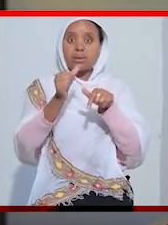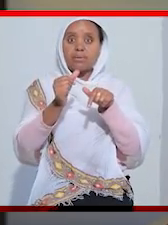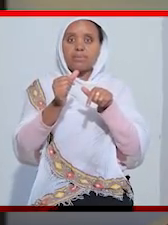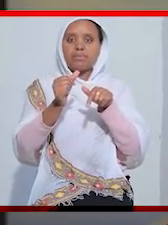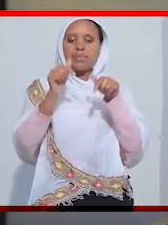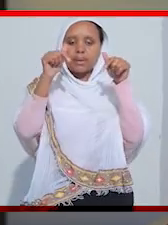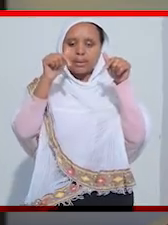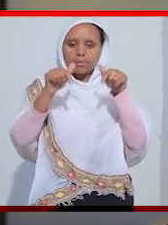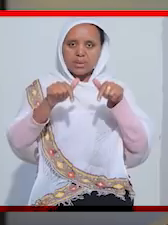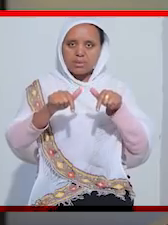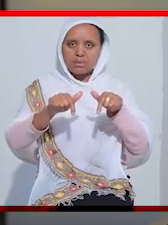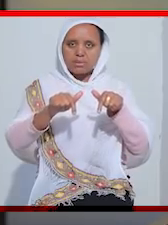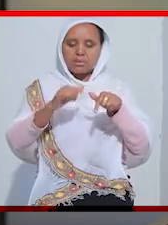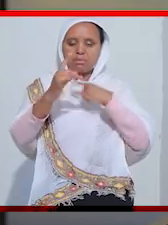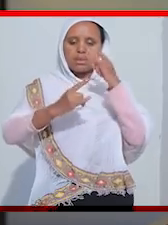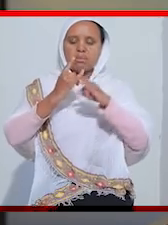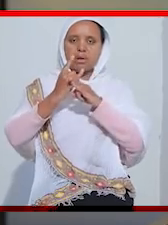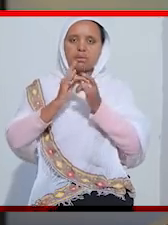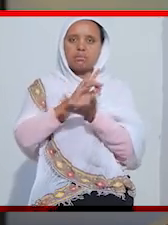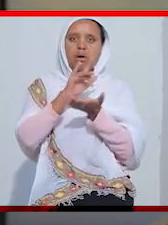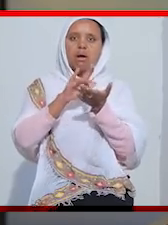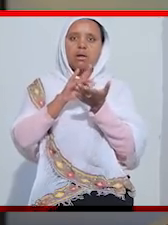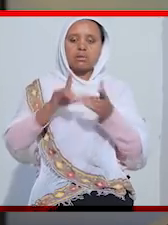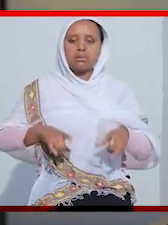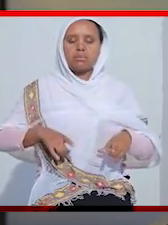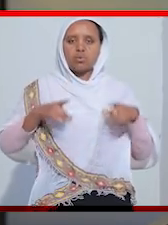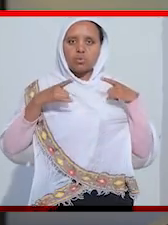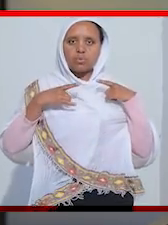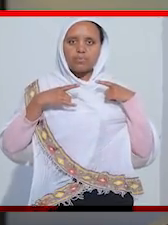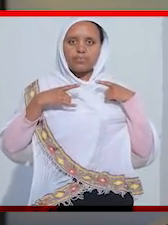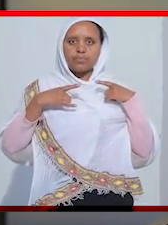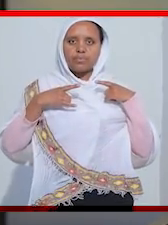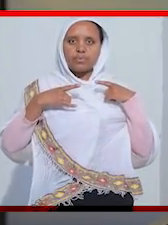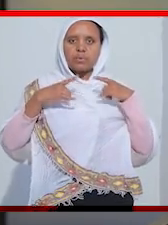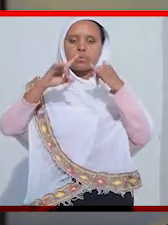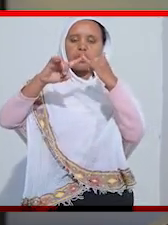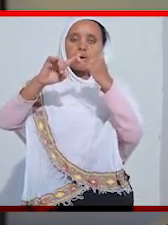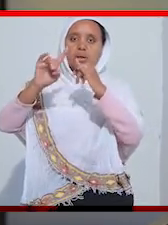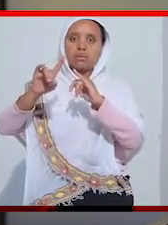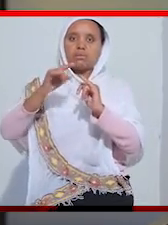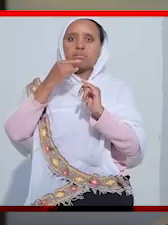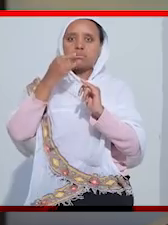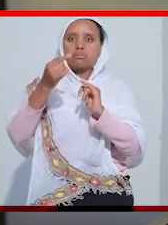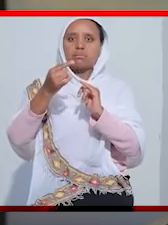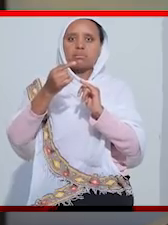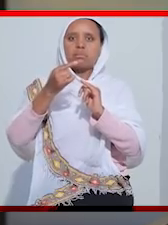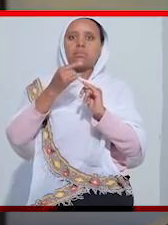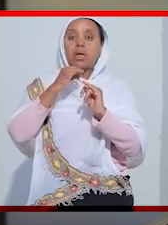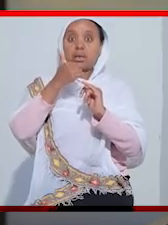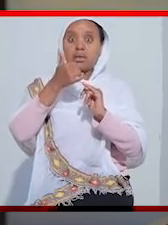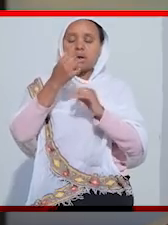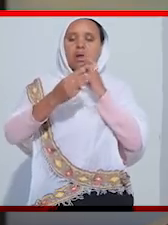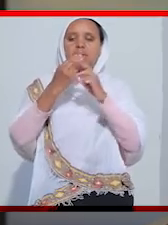ዛሬ በዚህ በዘመናት መካከል የሚኖር ወደ ሐራዊ ዘእንበለ ኢየሰም ያለ